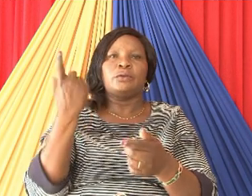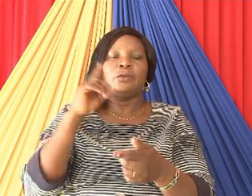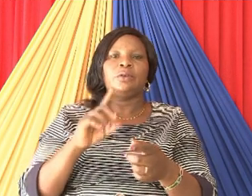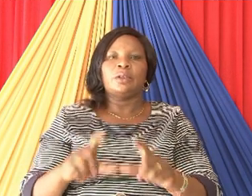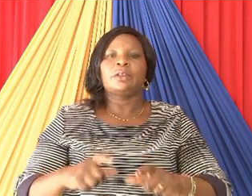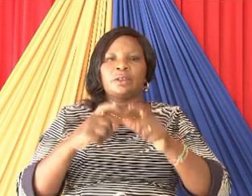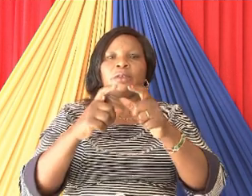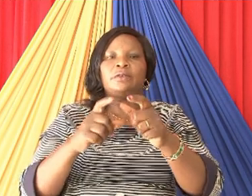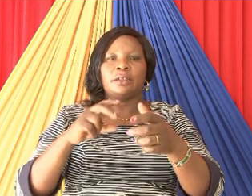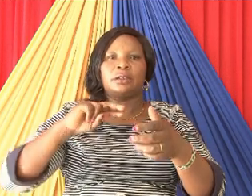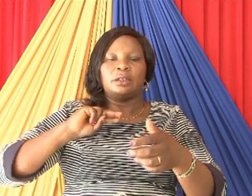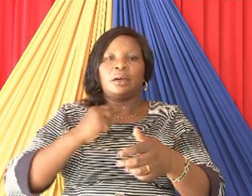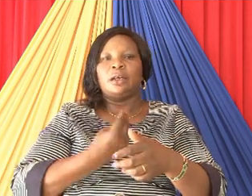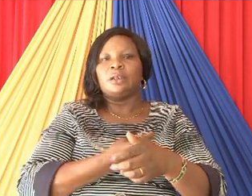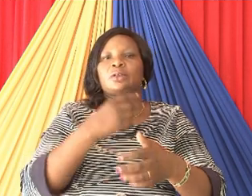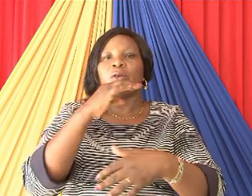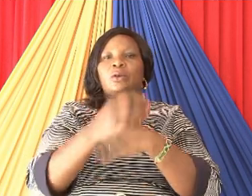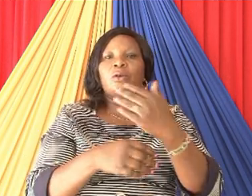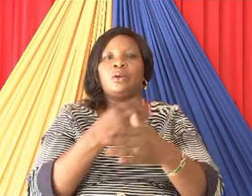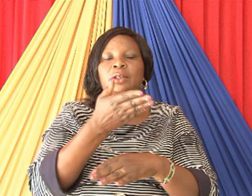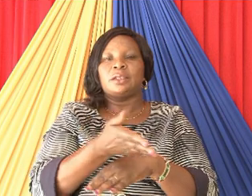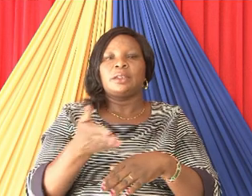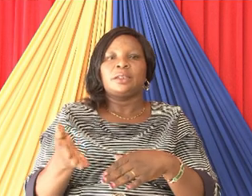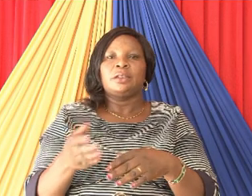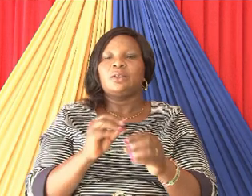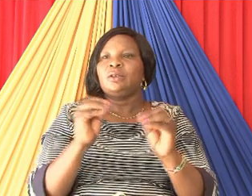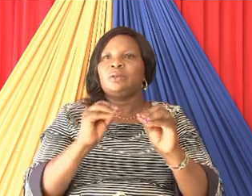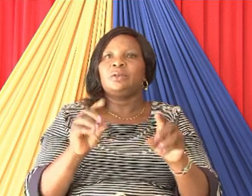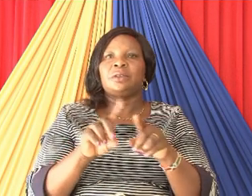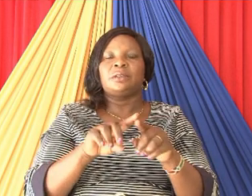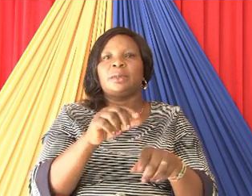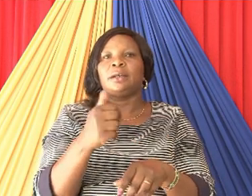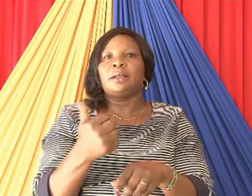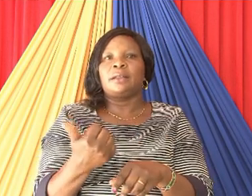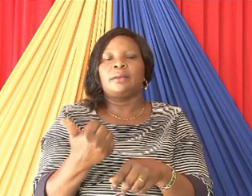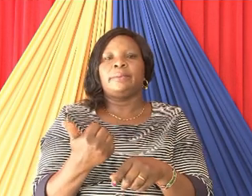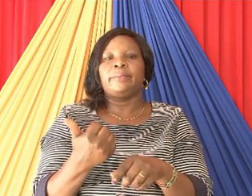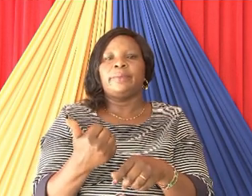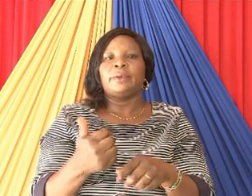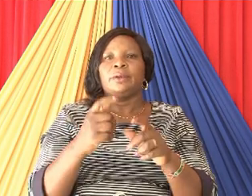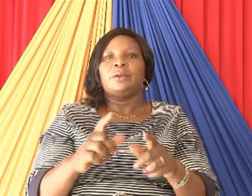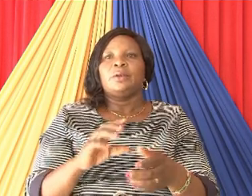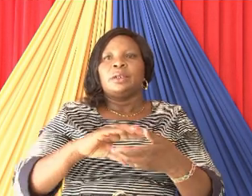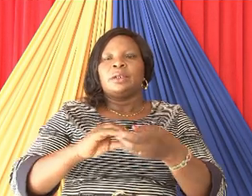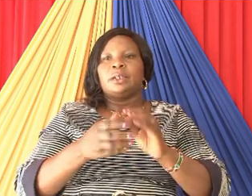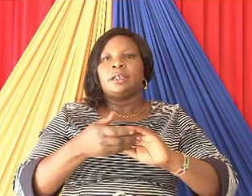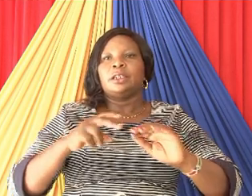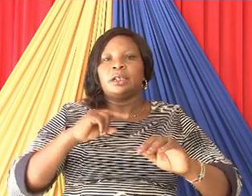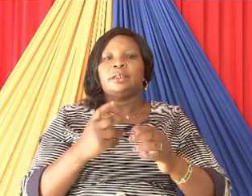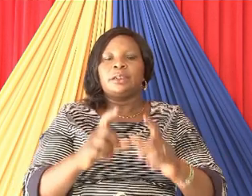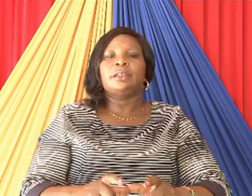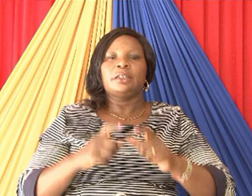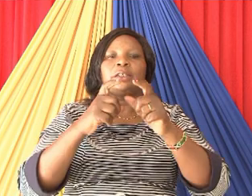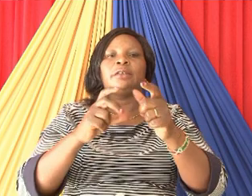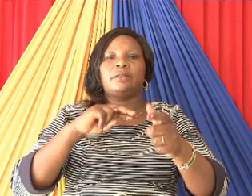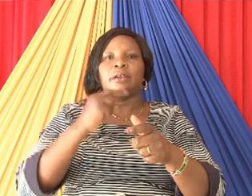ambayo sisi huwa nayo. Na wewe ndiye Mungu wetu na tuna Mungu mwingine. Umetuumba na kutupatia mambo haya yote baba yetu, ukitaka